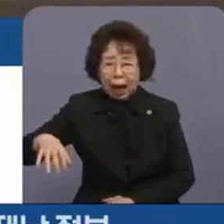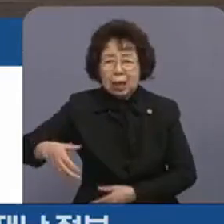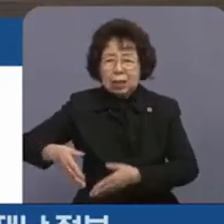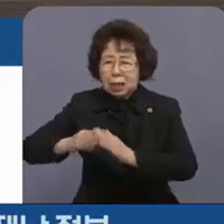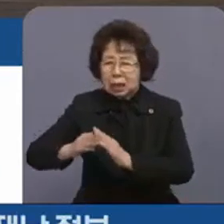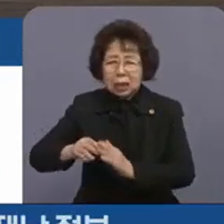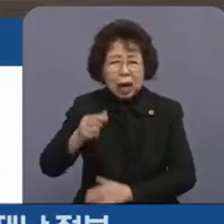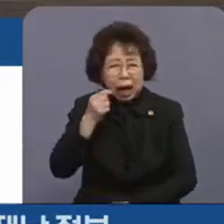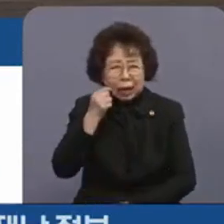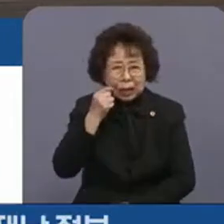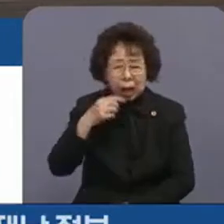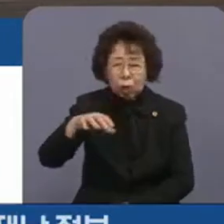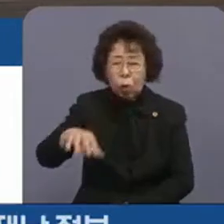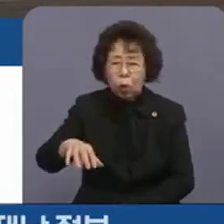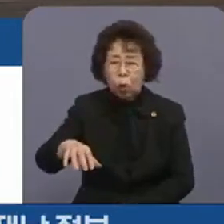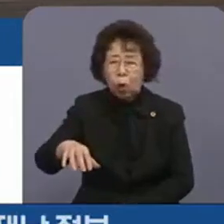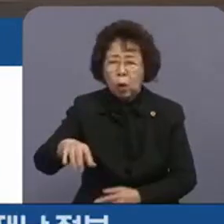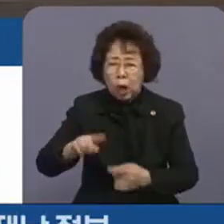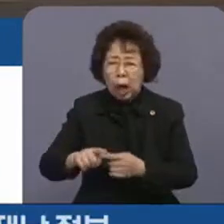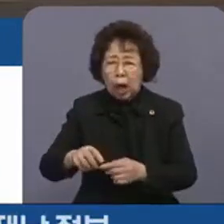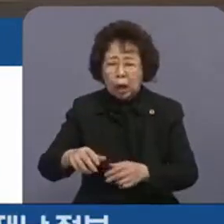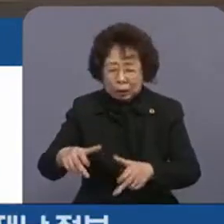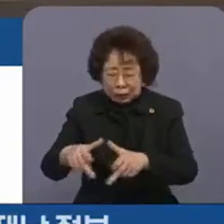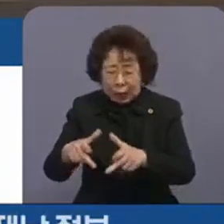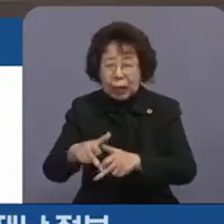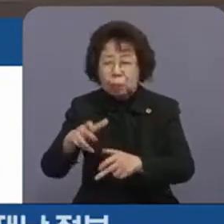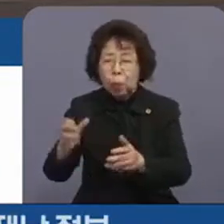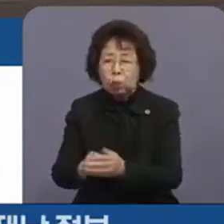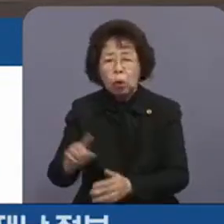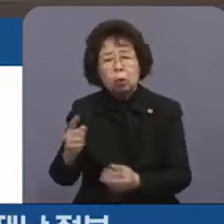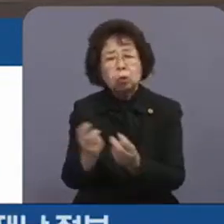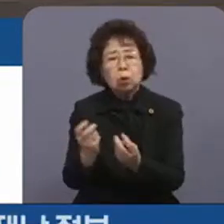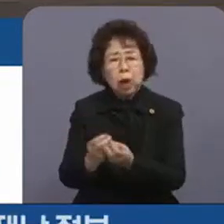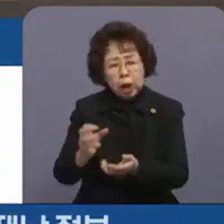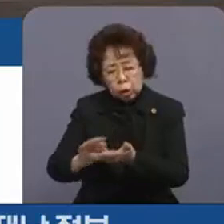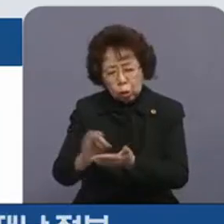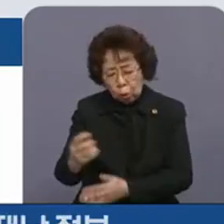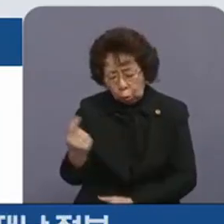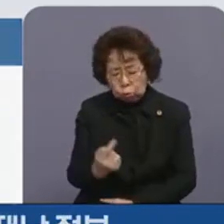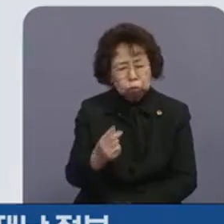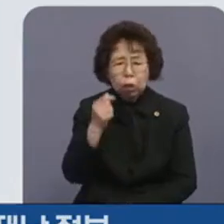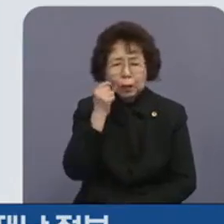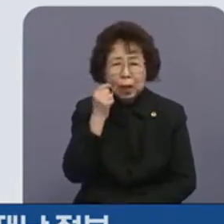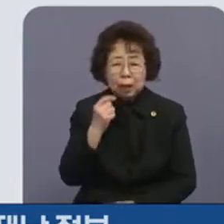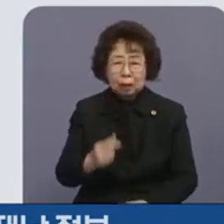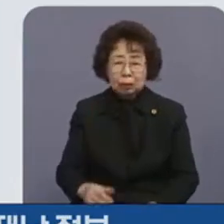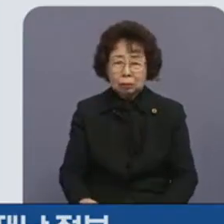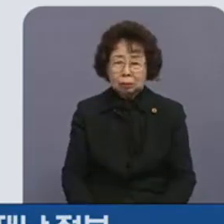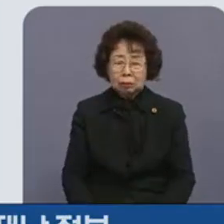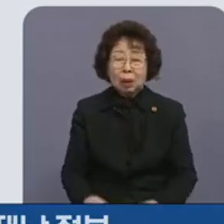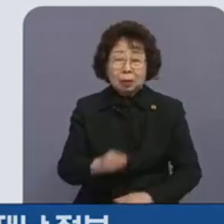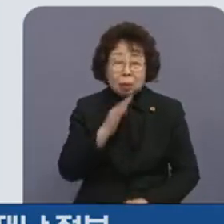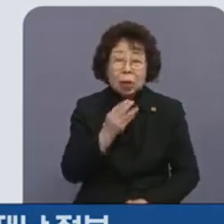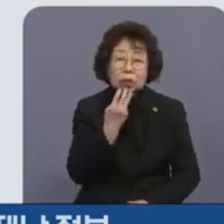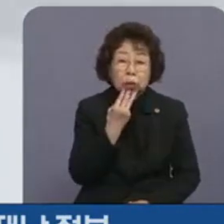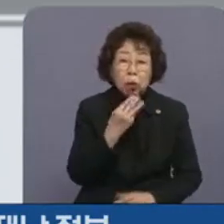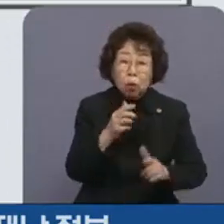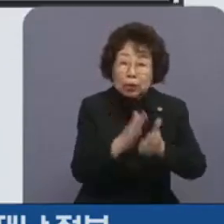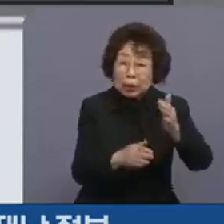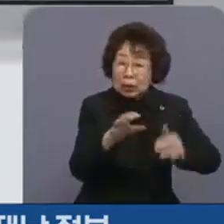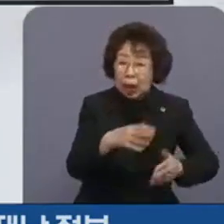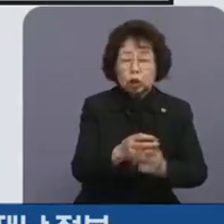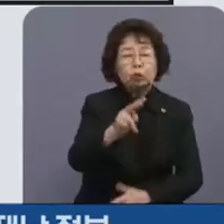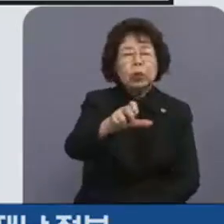이게 설치가 없는 부에 있는 발달 장애인들은 이용을 할 수 없는 실제 서울시의 경우